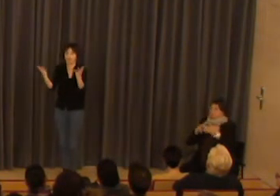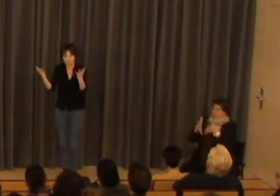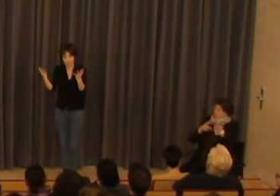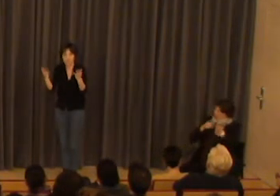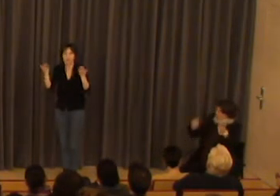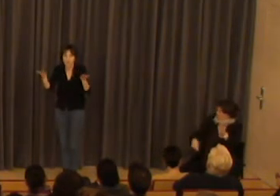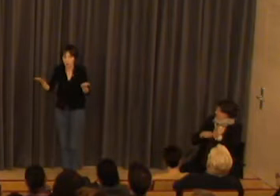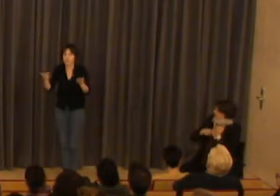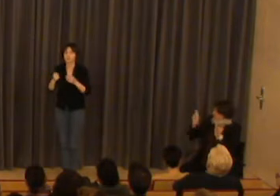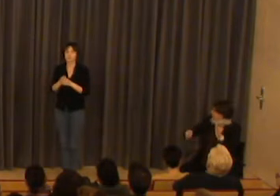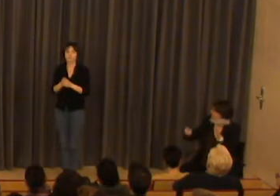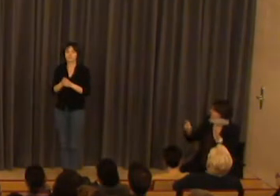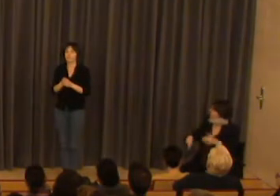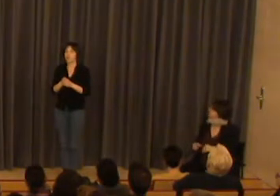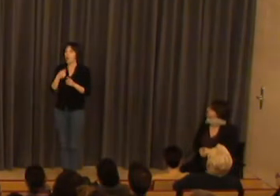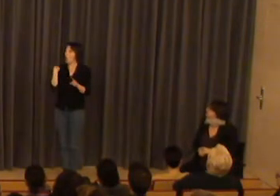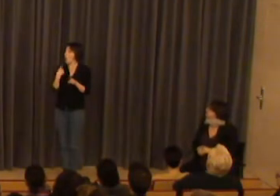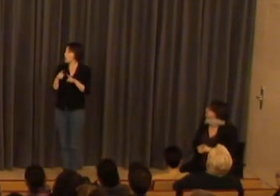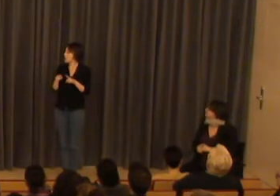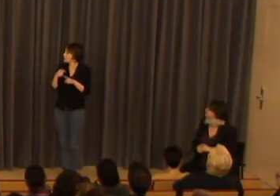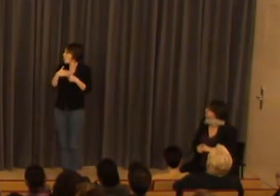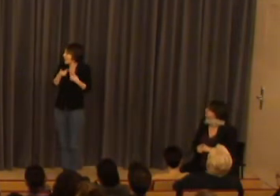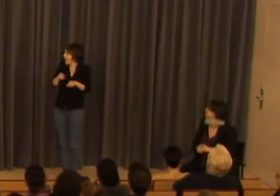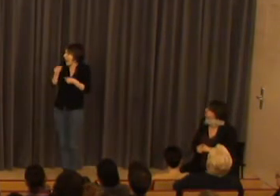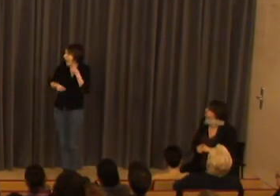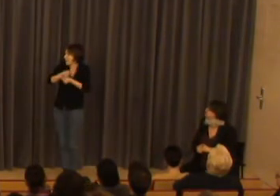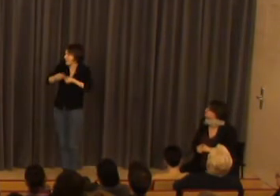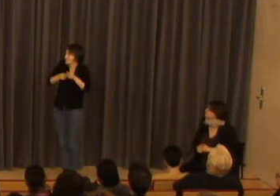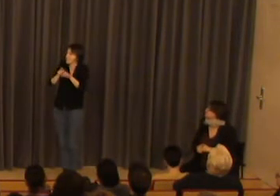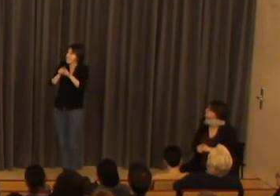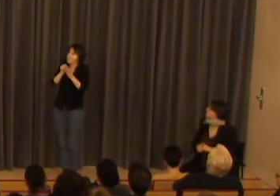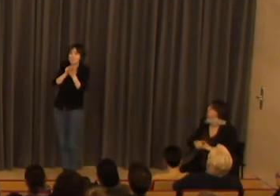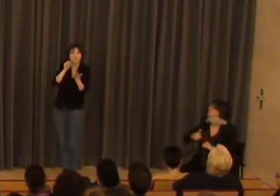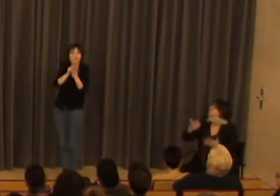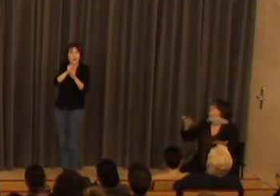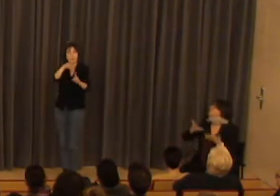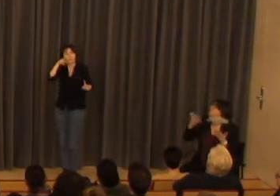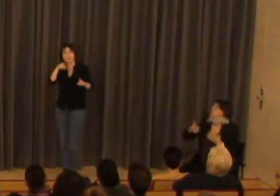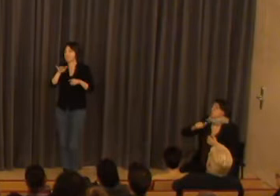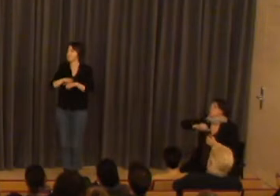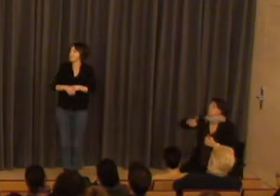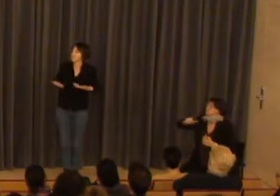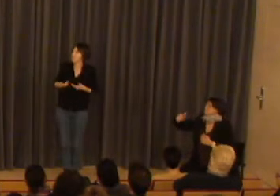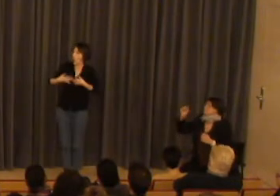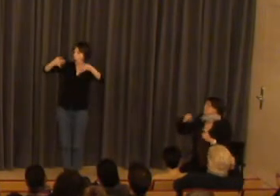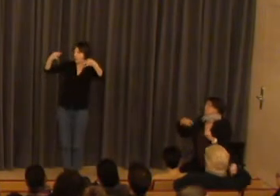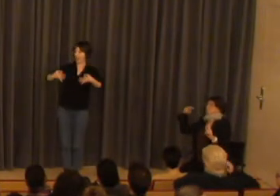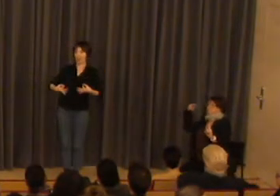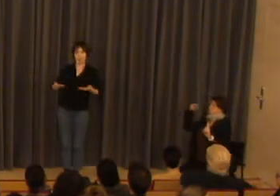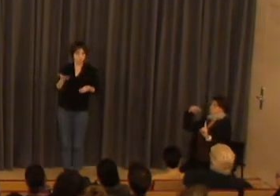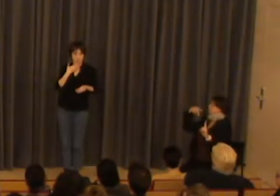tot el que es faci i es faci, diguéssim, des del punt de vista de l'oficialitat